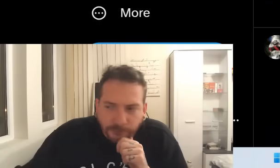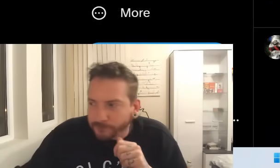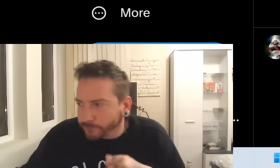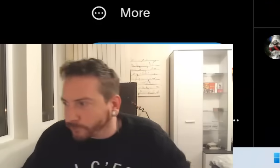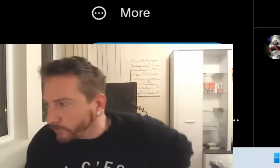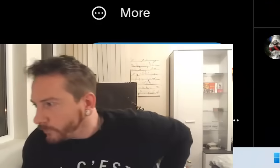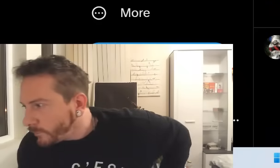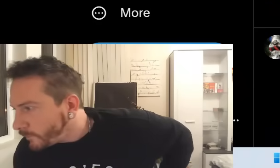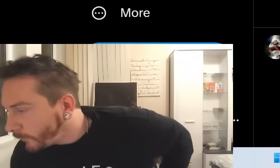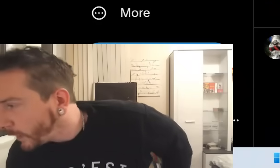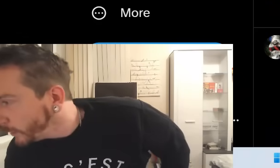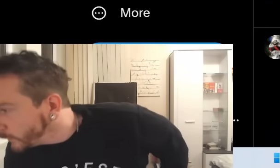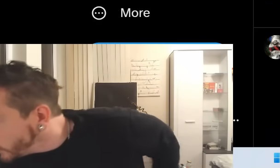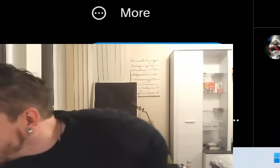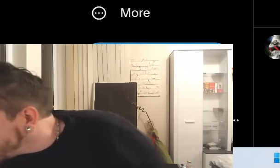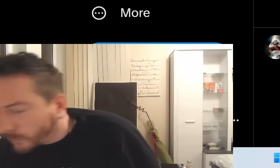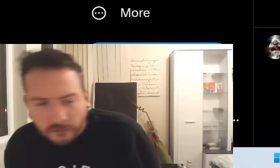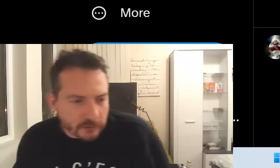même